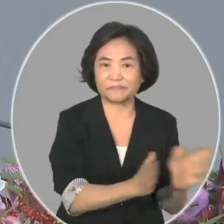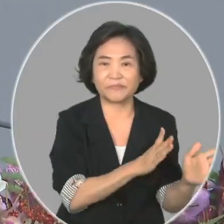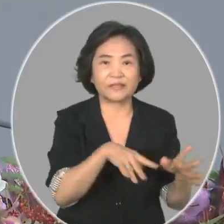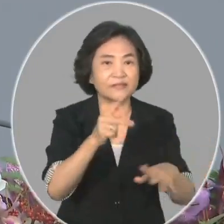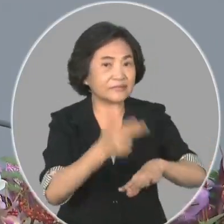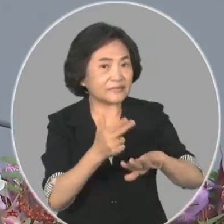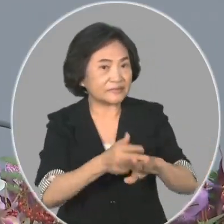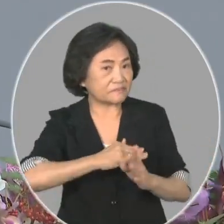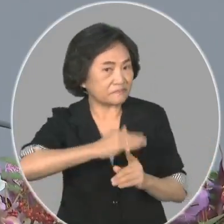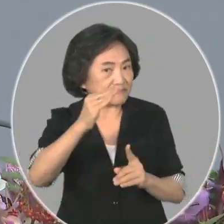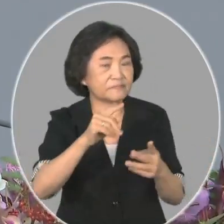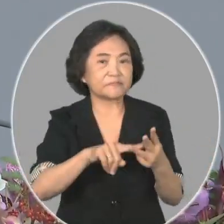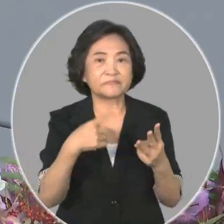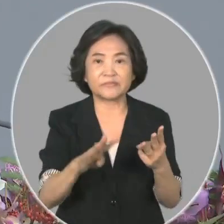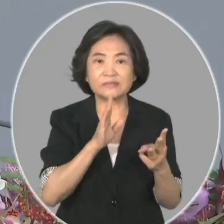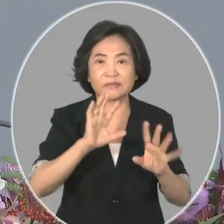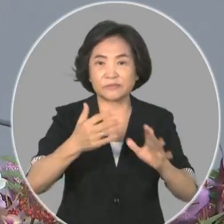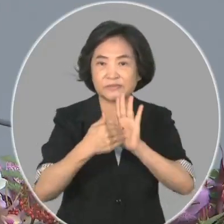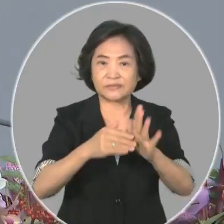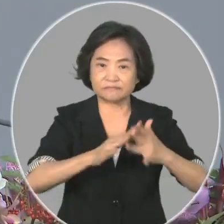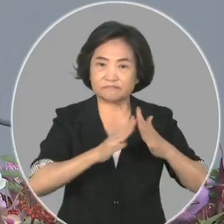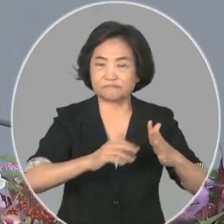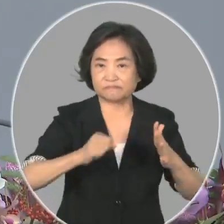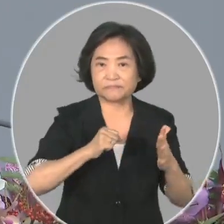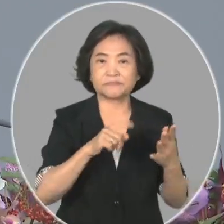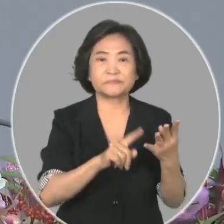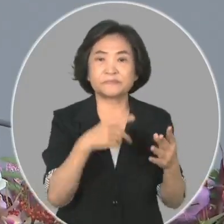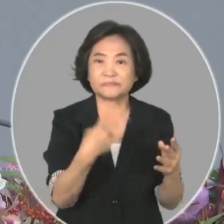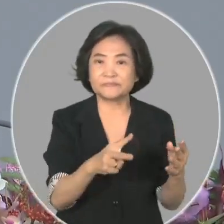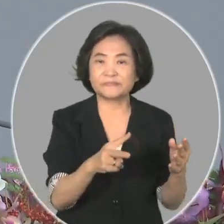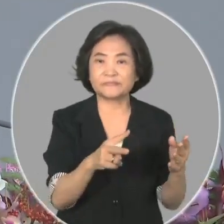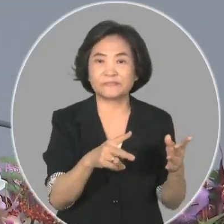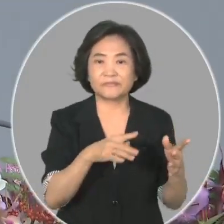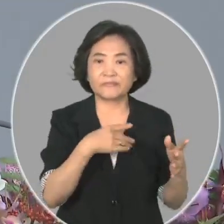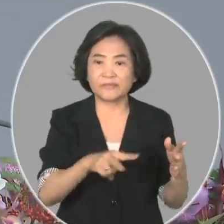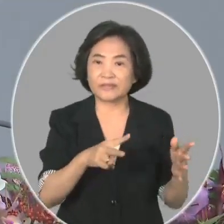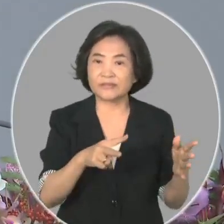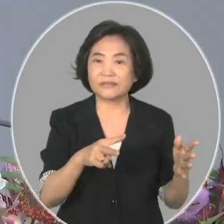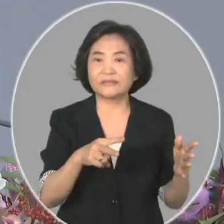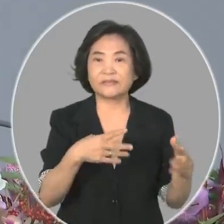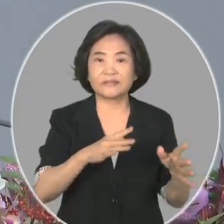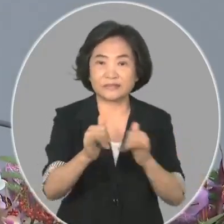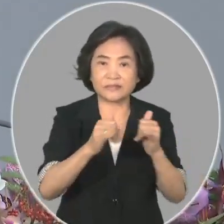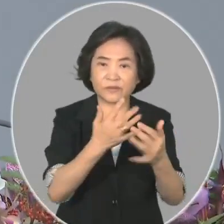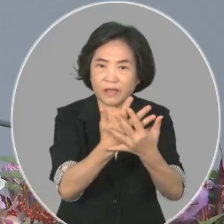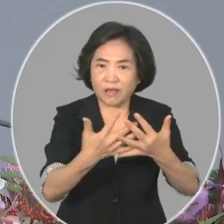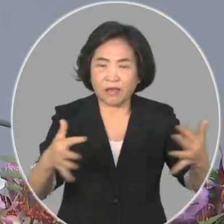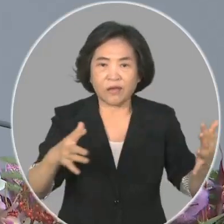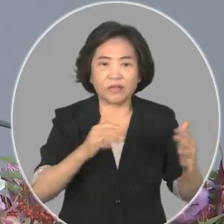学研究，强化国家的战力，而且建构更完整的社会安全